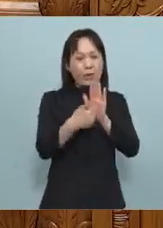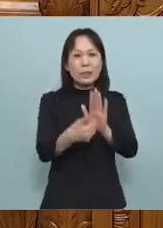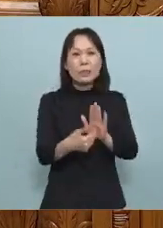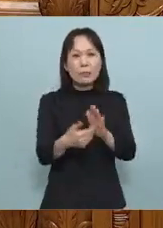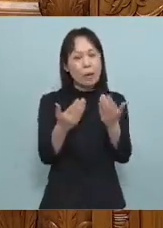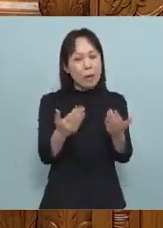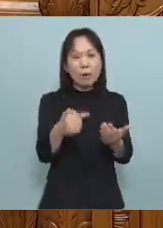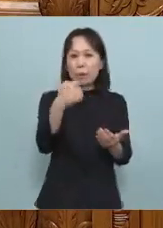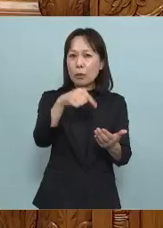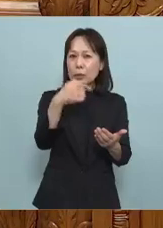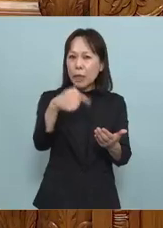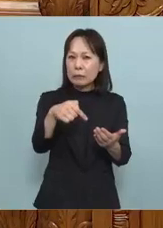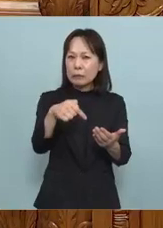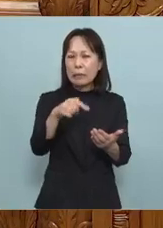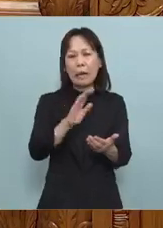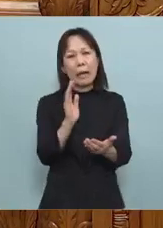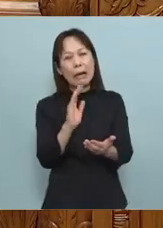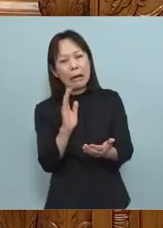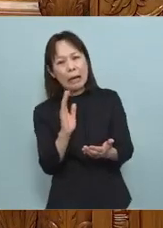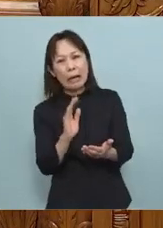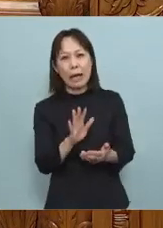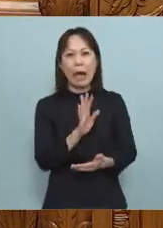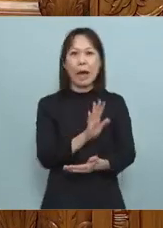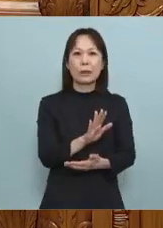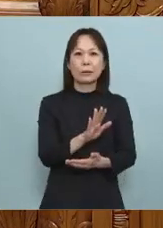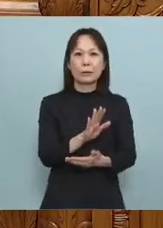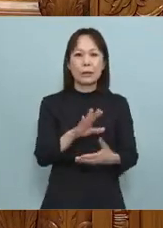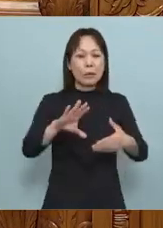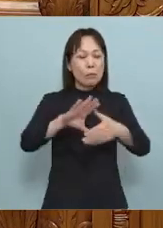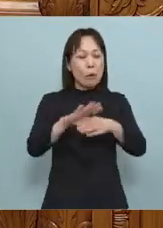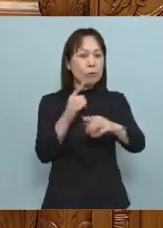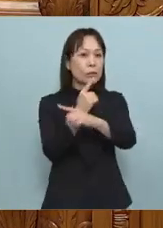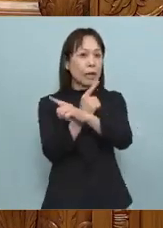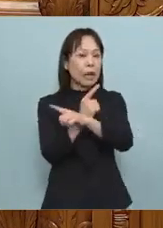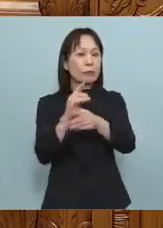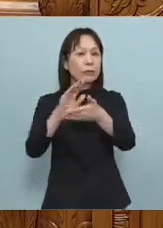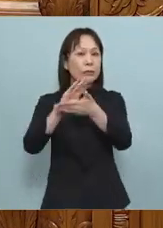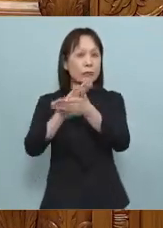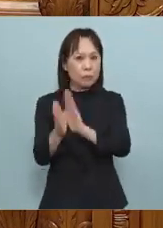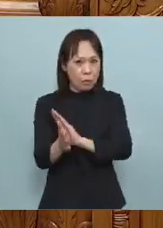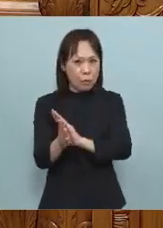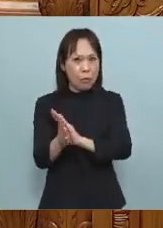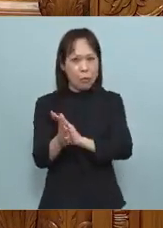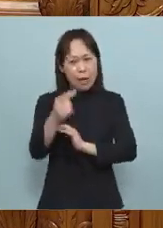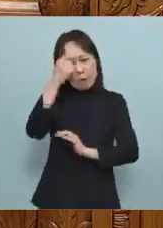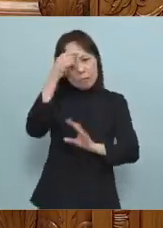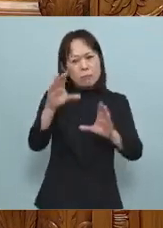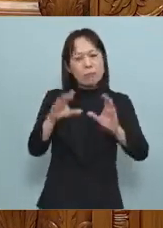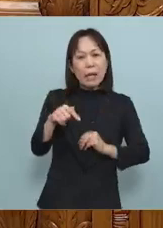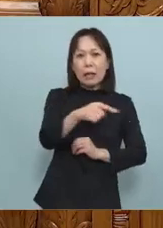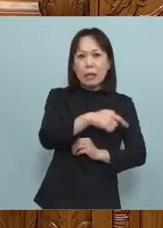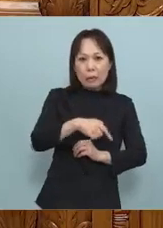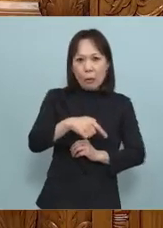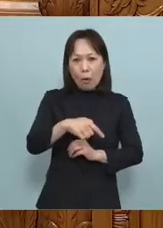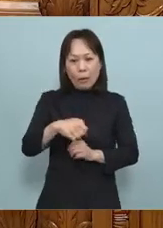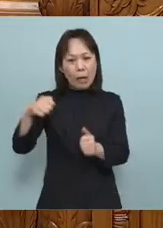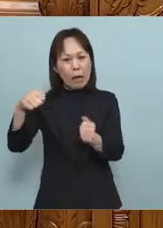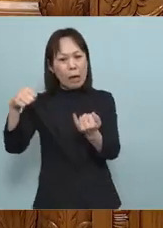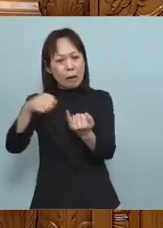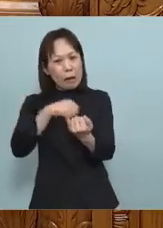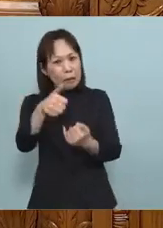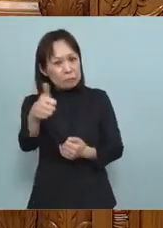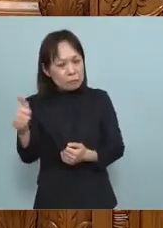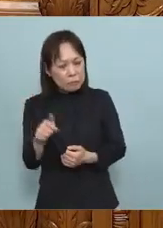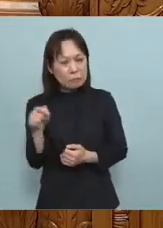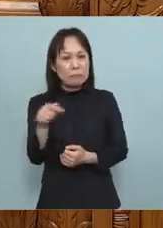ることがタブー視されたままです。文部科学省は、性暴力の被害者にも加害者にも傍観者にもならないためと